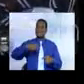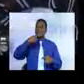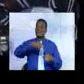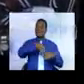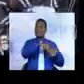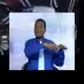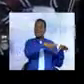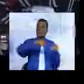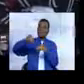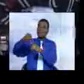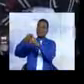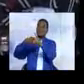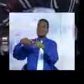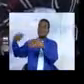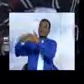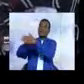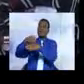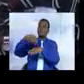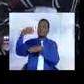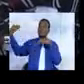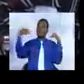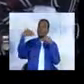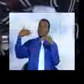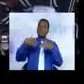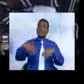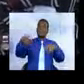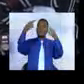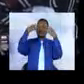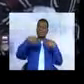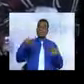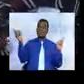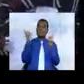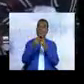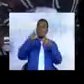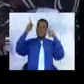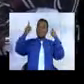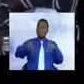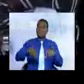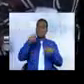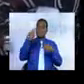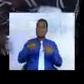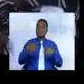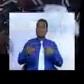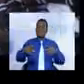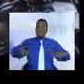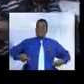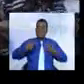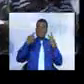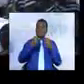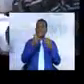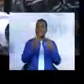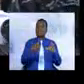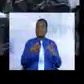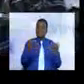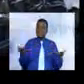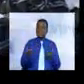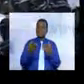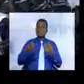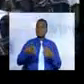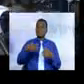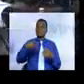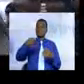partie du Ghana à la suite d'une guerre est venue trouver des gens qui habitaient cette région, nos frères Gouro et nos